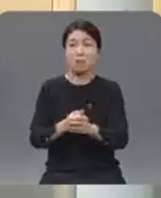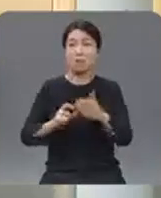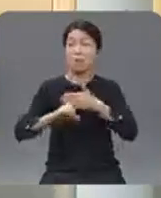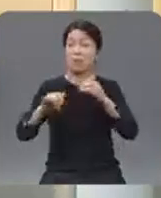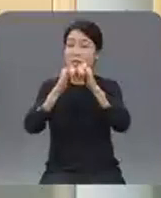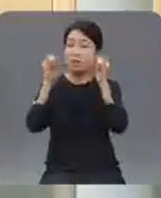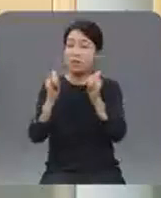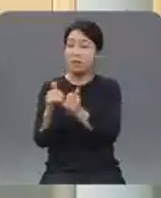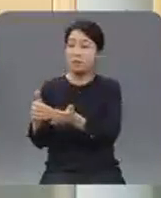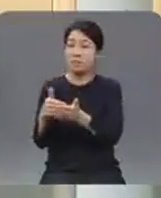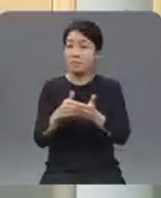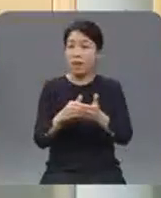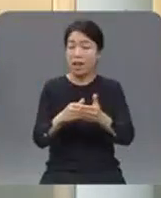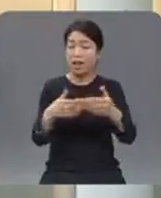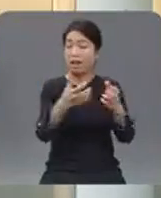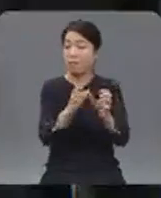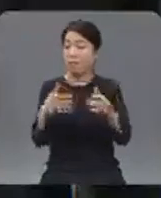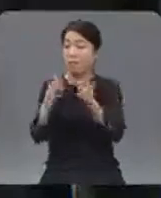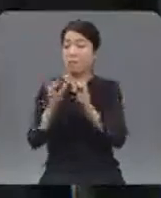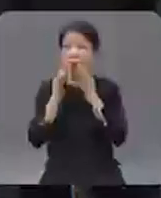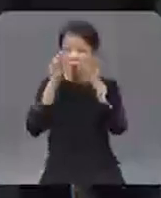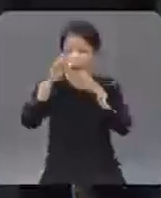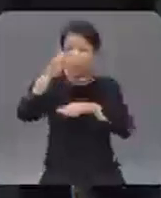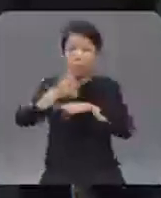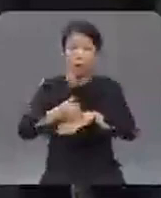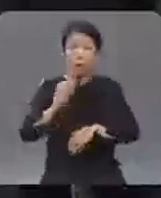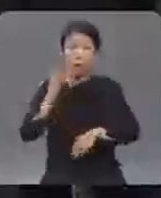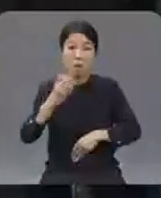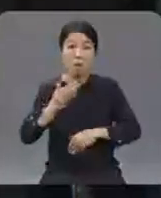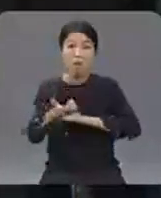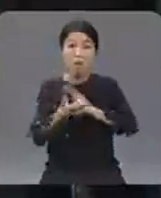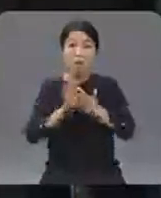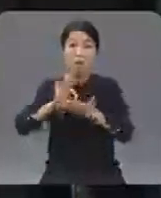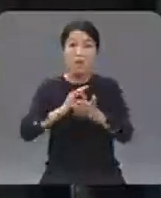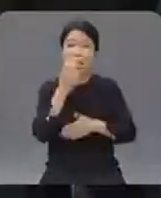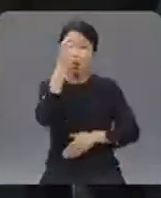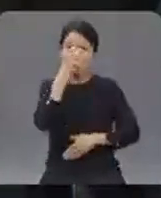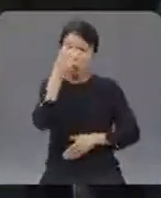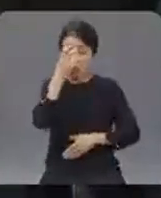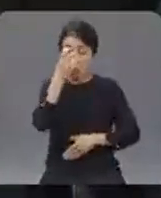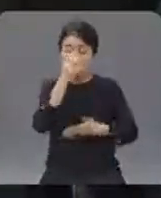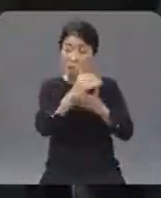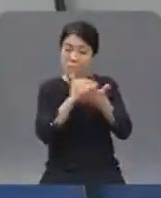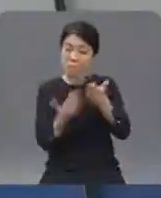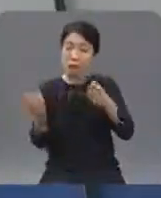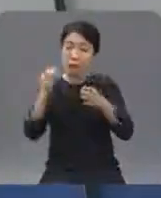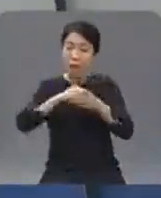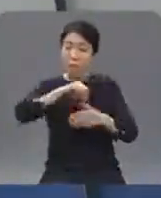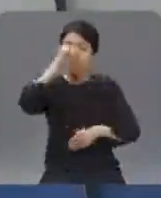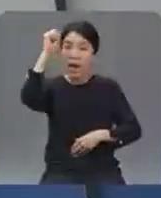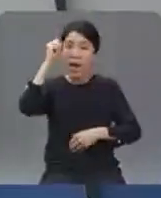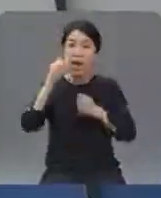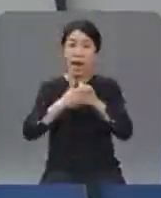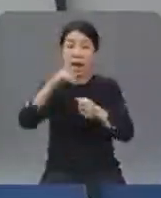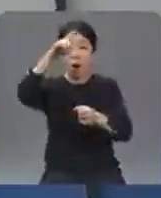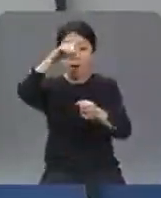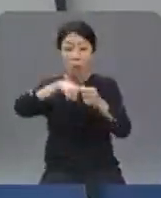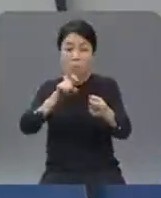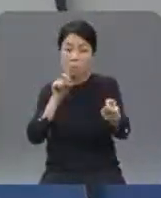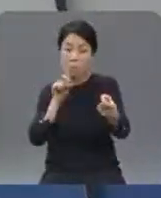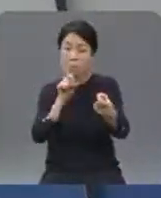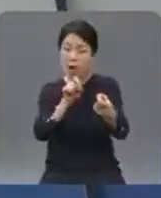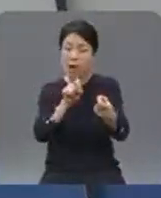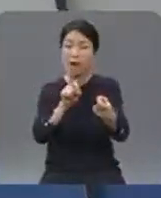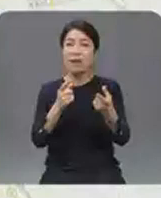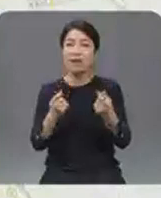지역사회 요구와 관계자치단체의 노력으로 최근 예비타당성 조사 대상의 선정되면서 목표에 한 발짝 더